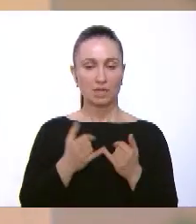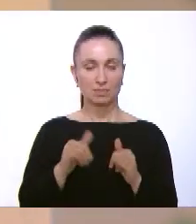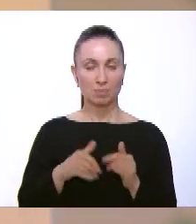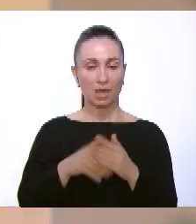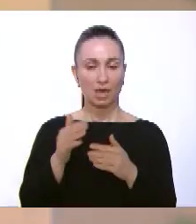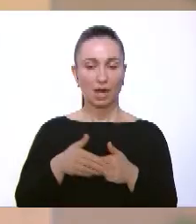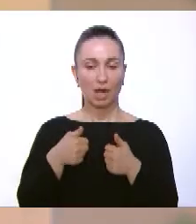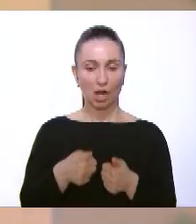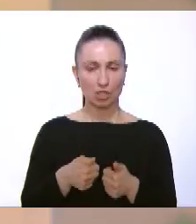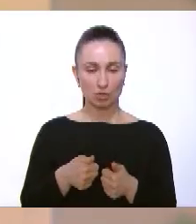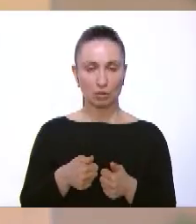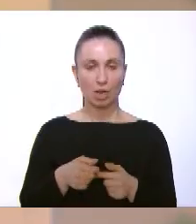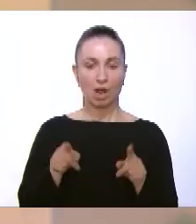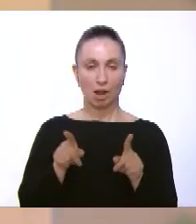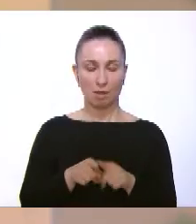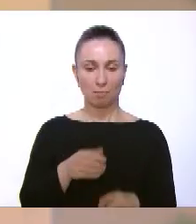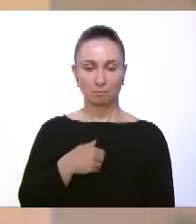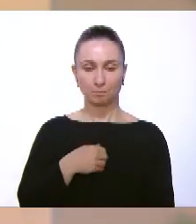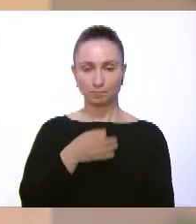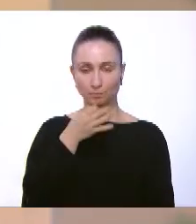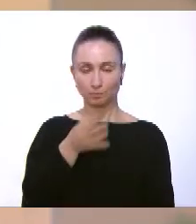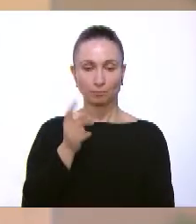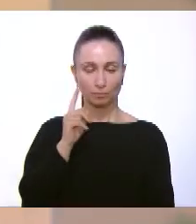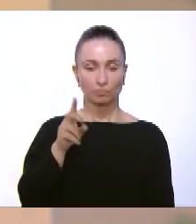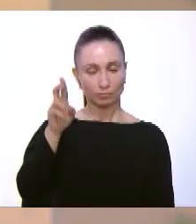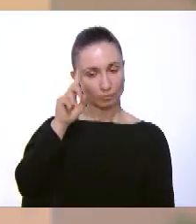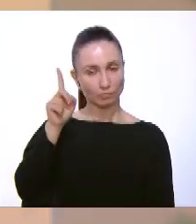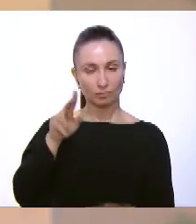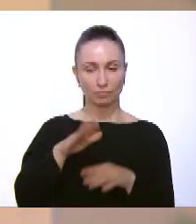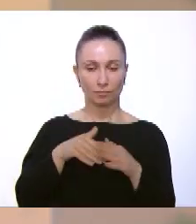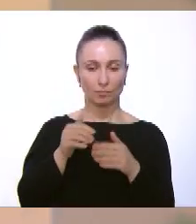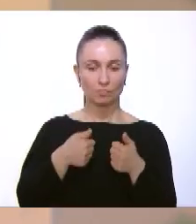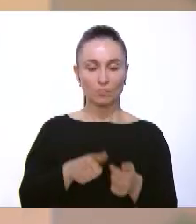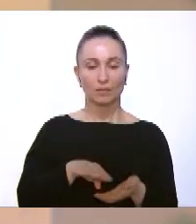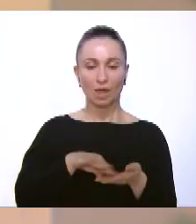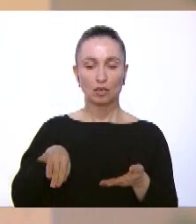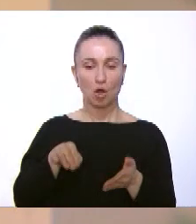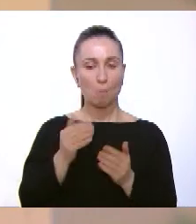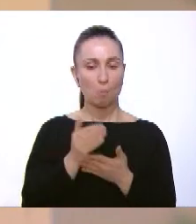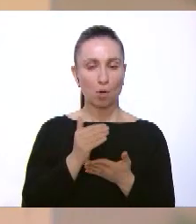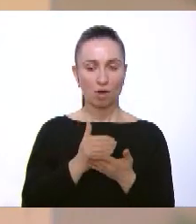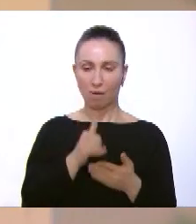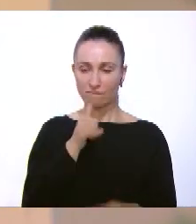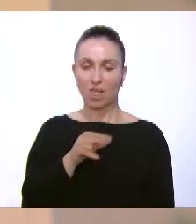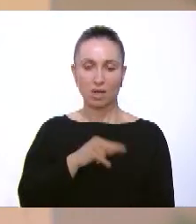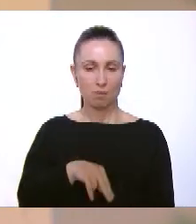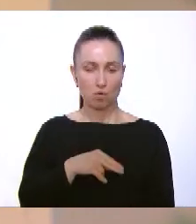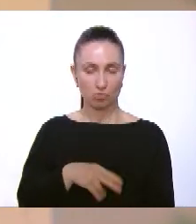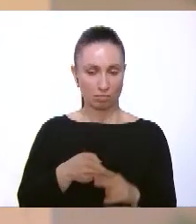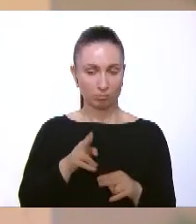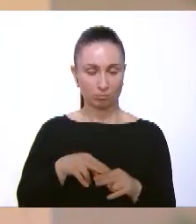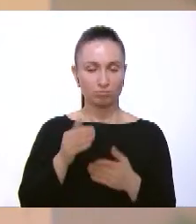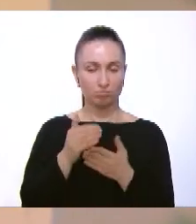იმ ხელშეწყობისთვის და აქვე მინდა ხაზგასმით აღნიშნო, რომ სახელმწიფოს ხელშეწყობის გარეშე პროგრამა ვერ იმუშავებს ვერც ერთ